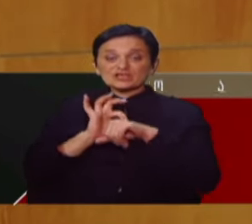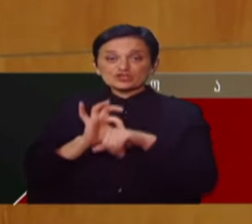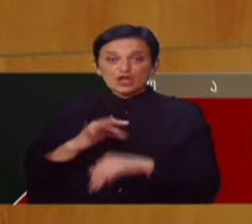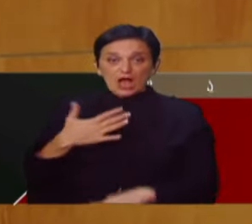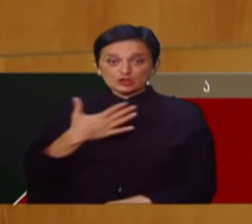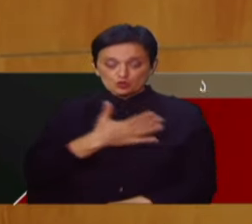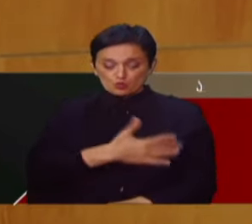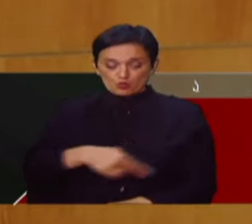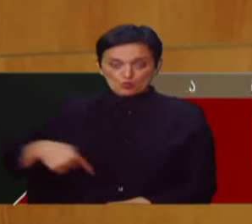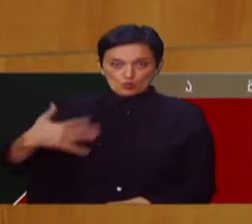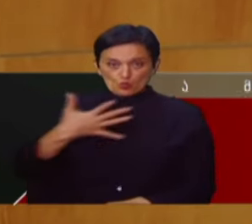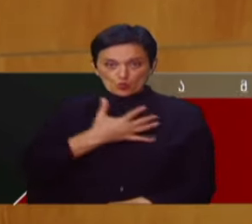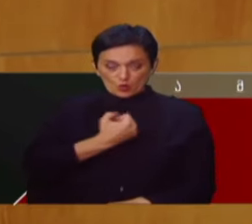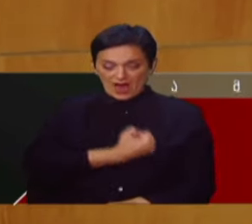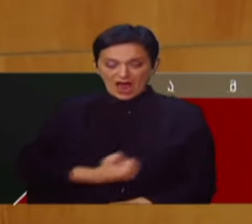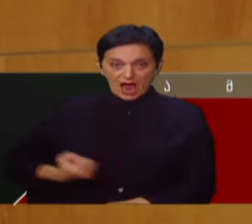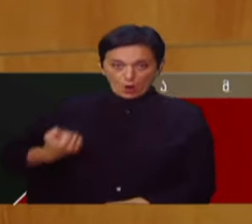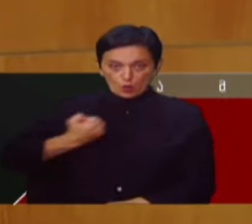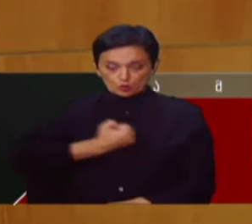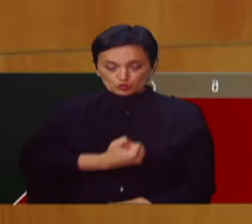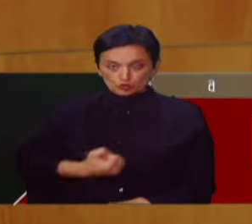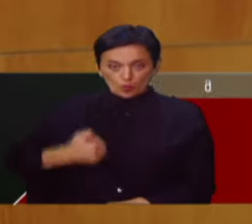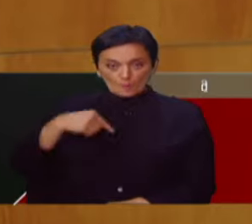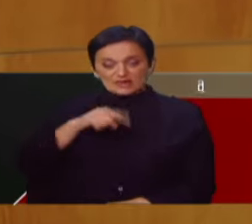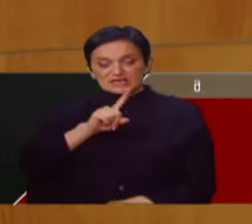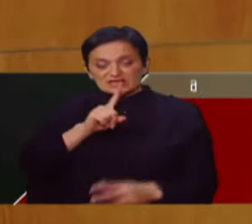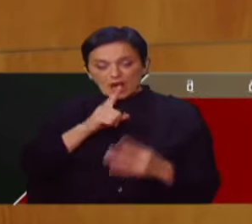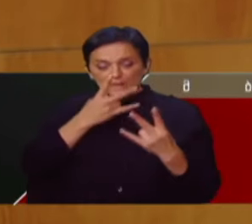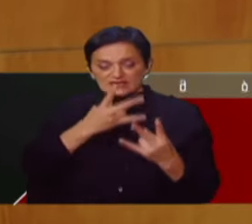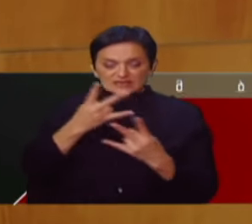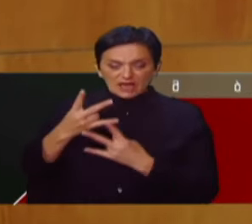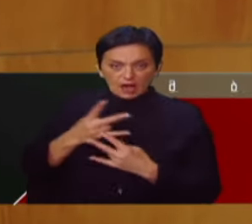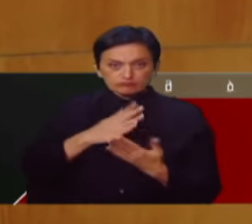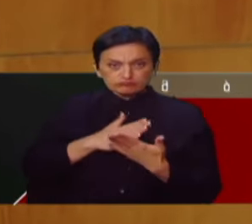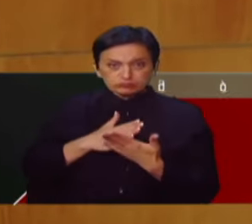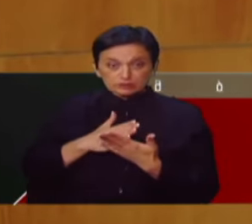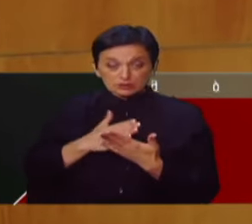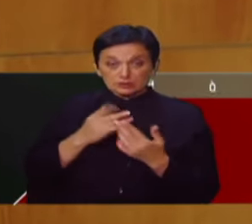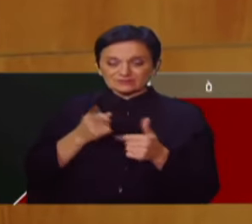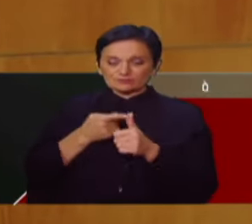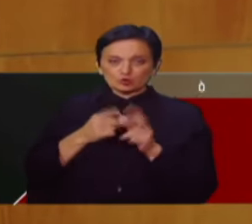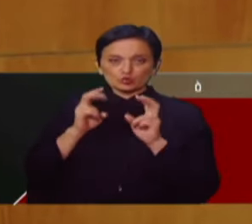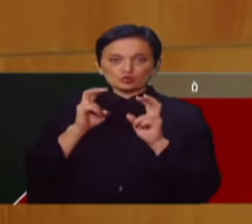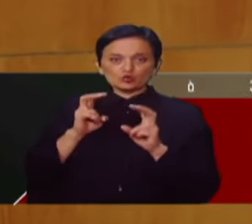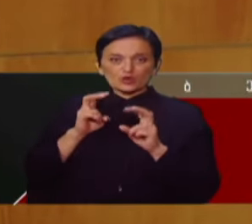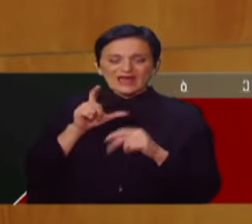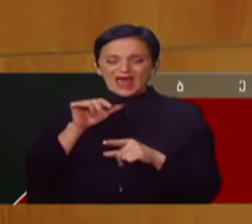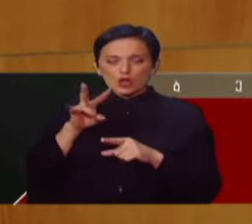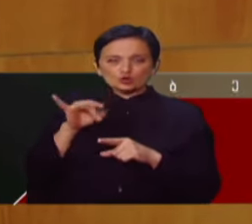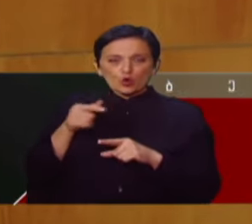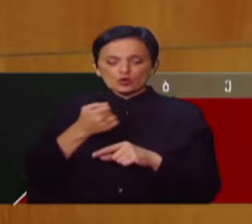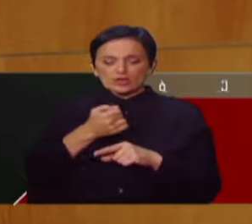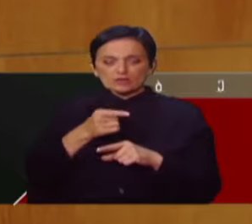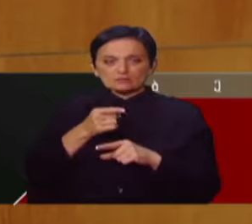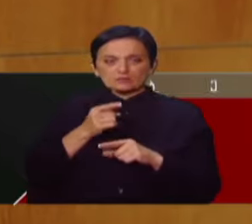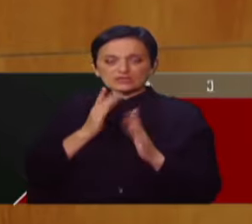უცესრულს ორგანოების ულტრაბგერა, ექოსკოპია, ხომ არ არის იქ ნაიმე დაზიანება სხვა, და ეგრეთ წოდებული ელასტოგრაფია, რომელიც